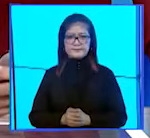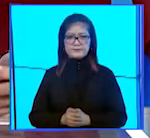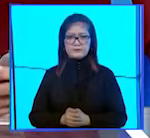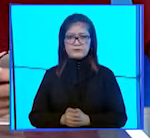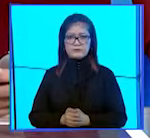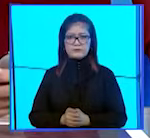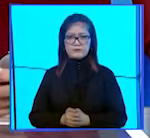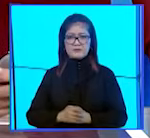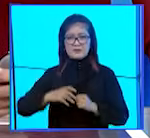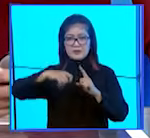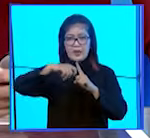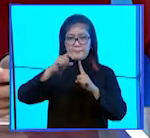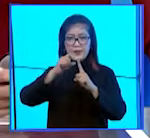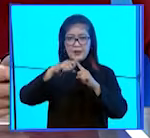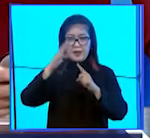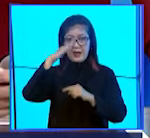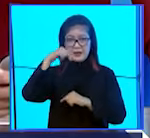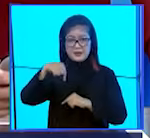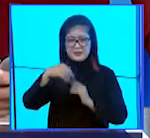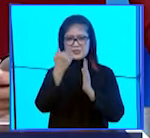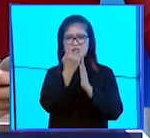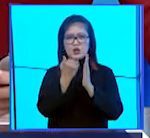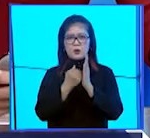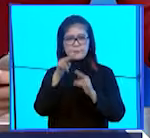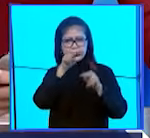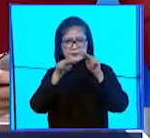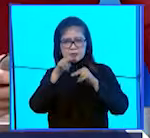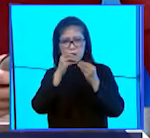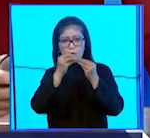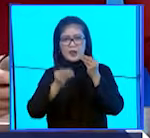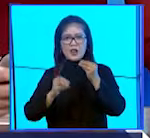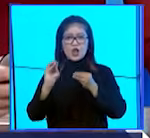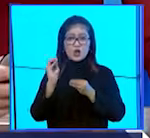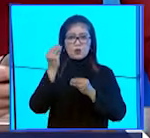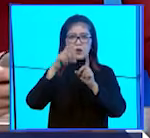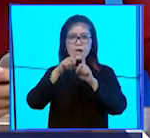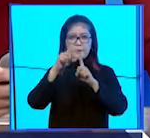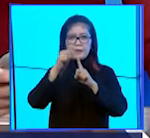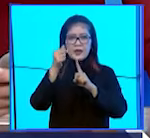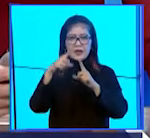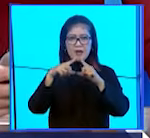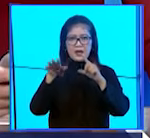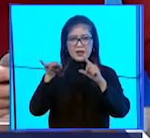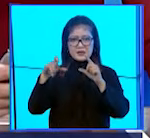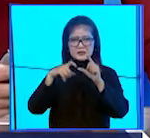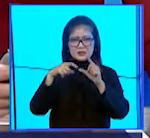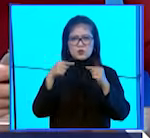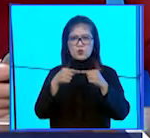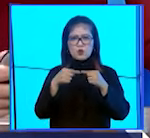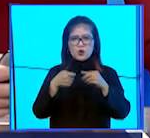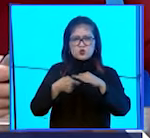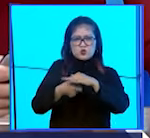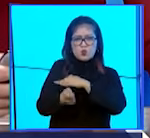KPK hari ini dijadwalkan memeriksa Wakil Ketua DPR Aziz Syamsuddin terkait dugaan suap terhadap penyidik KPK Stefanus Robin